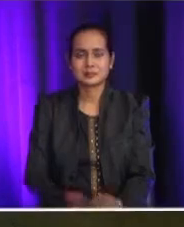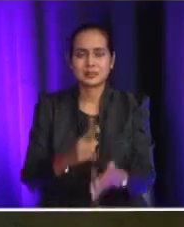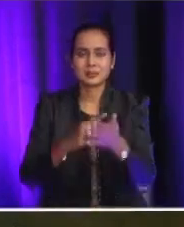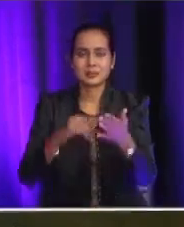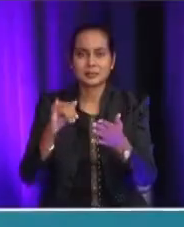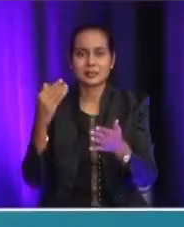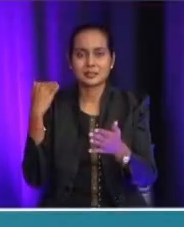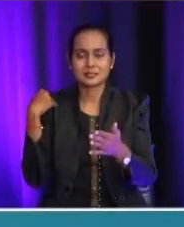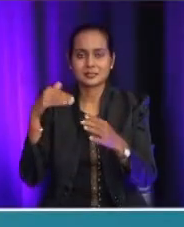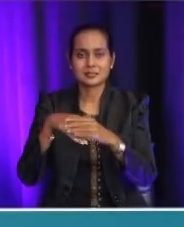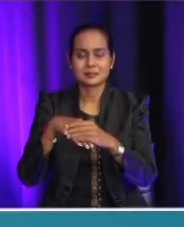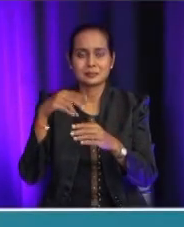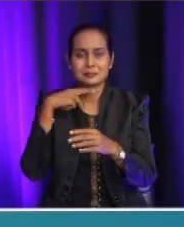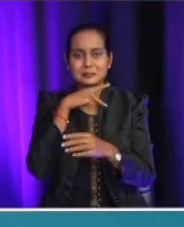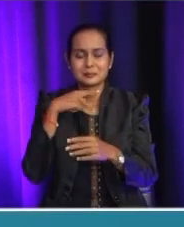ada dalam pantun ni?